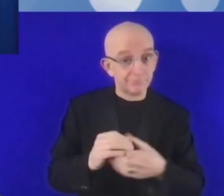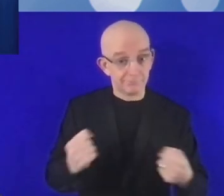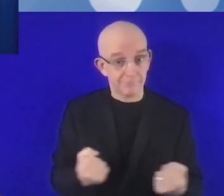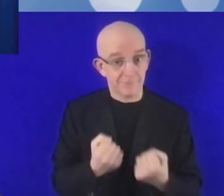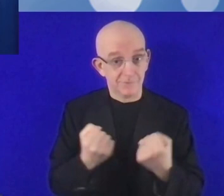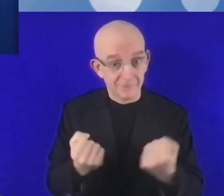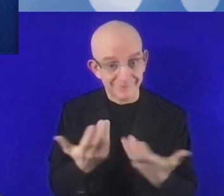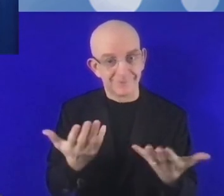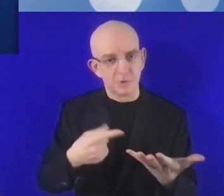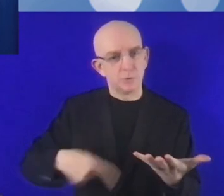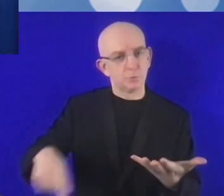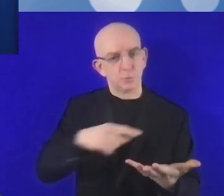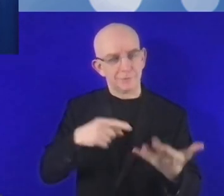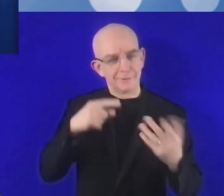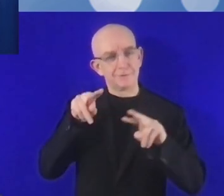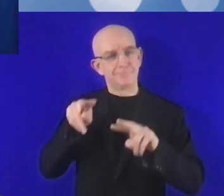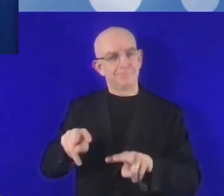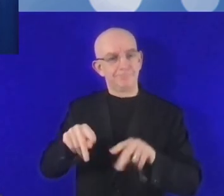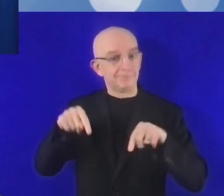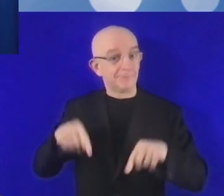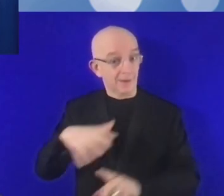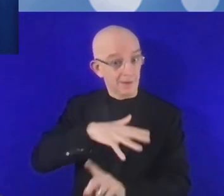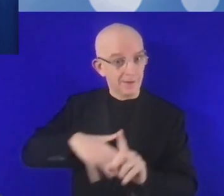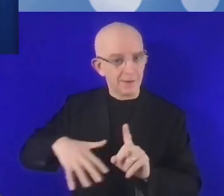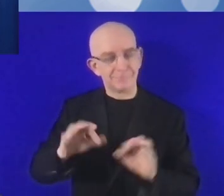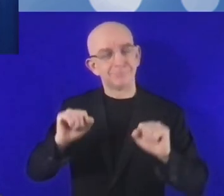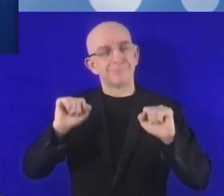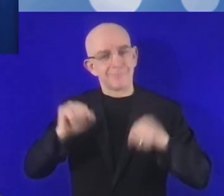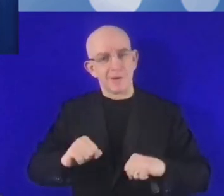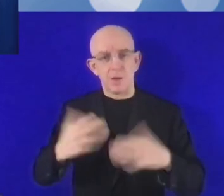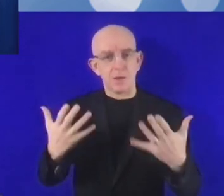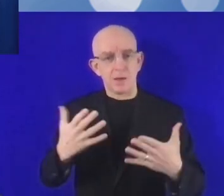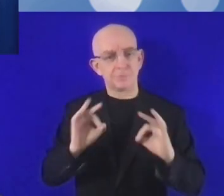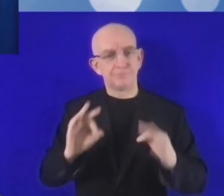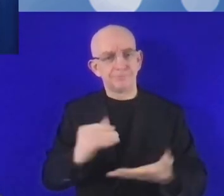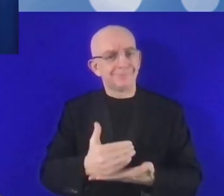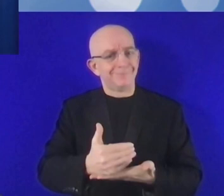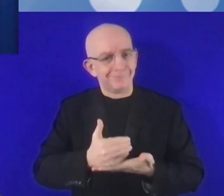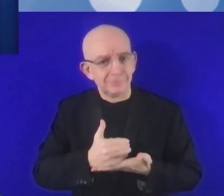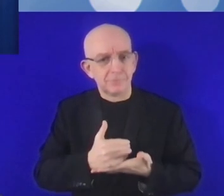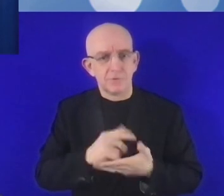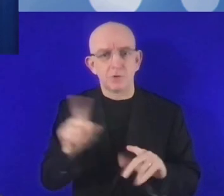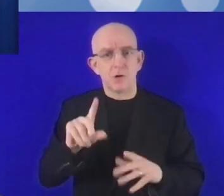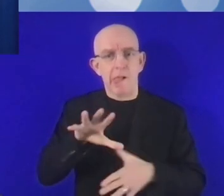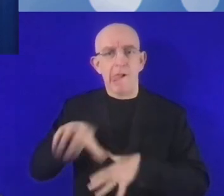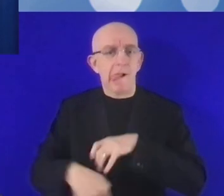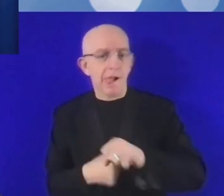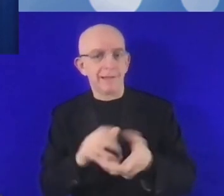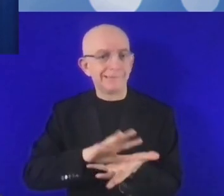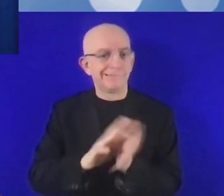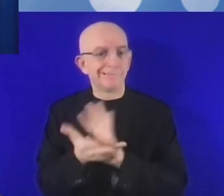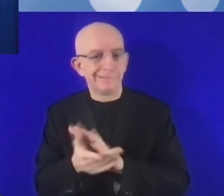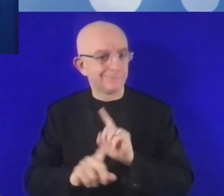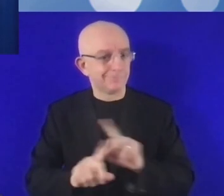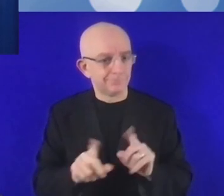它是有非常多的挑战。这就是为什么我们需要一个非常非常安全、非